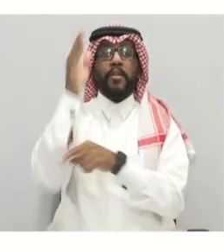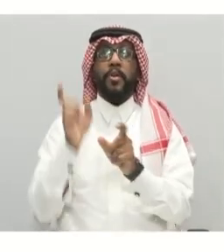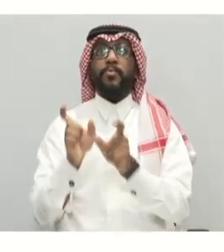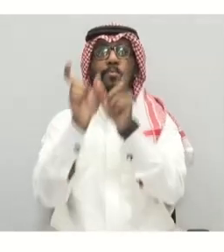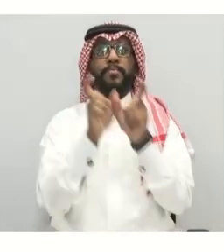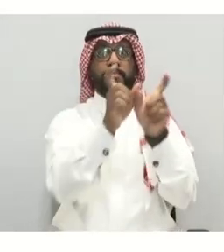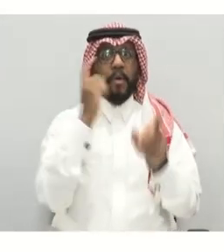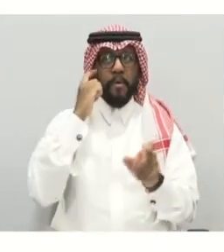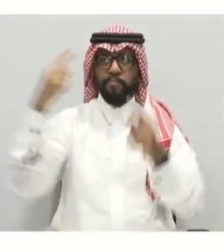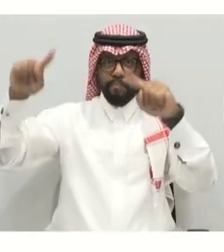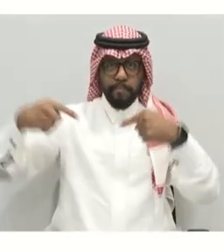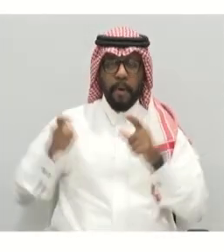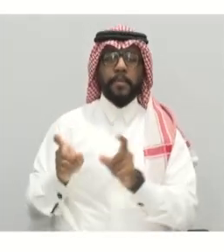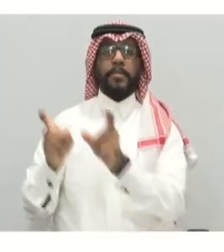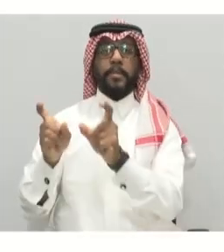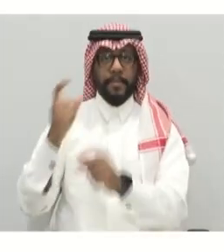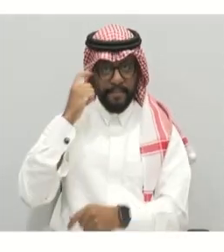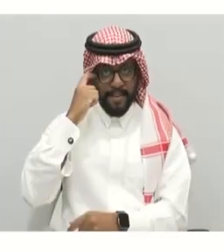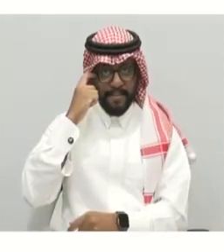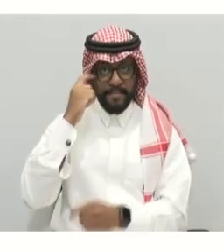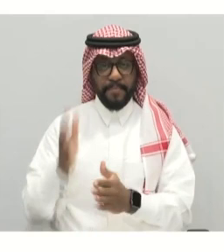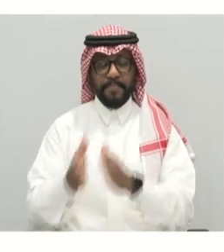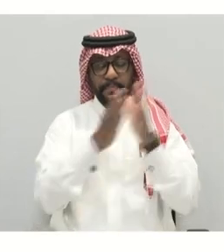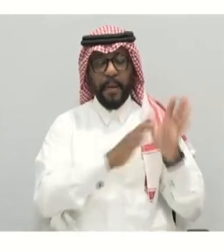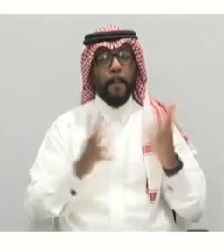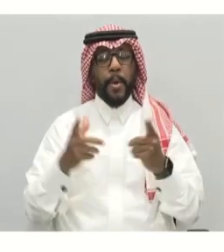اذا ما من هو المواطن الصالح